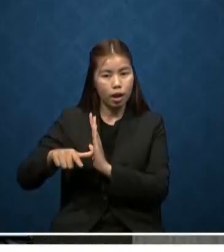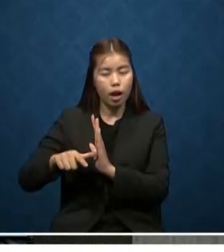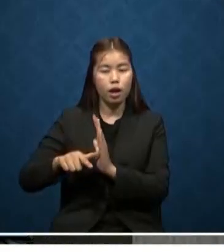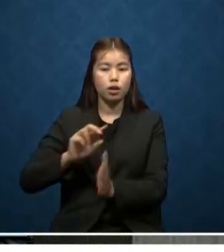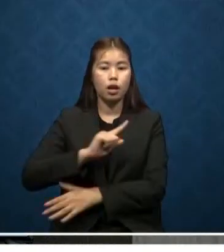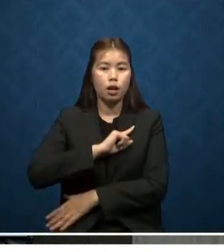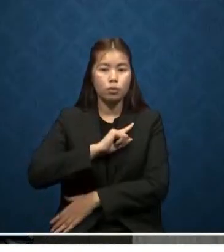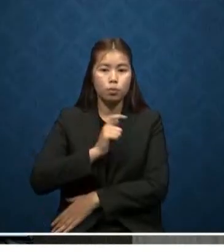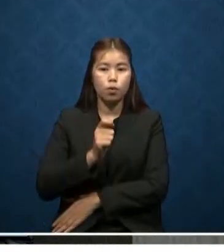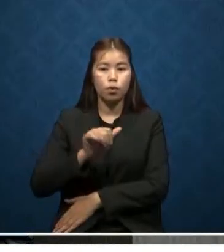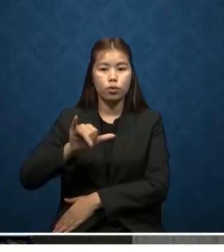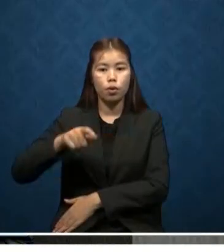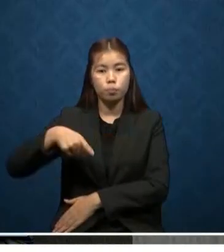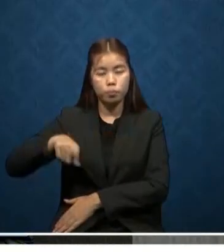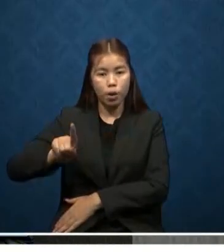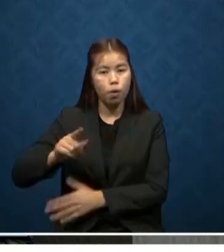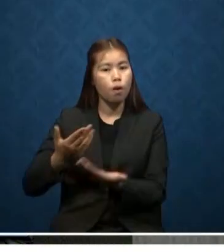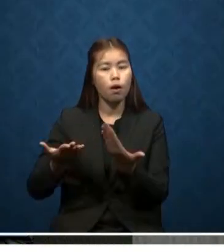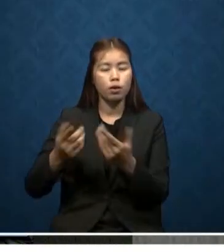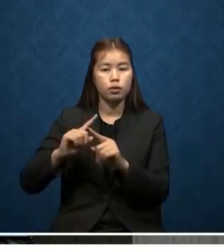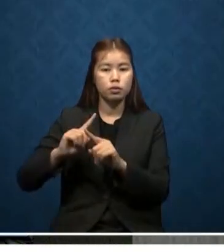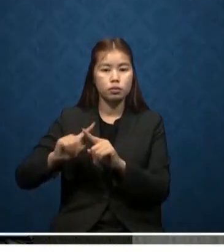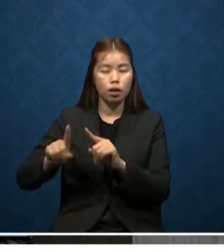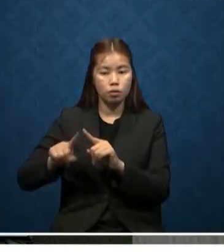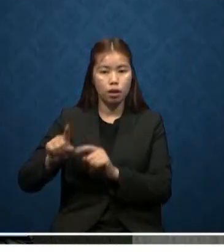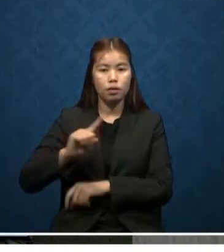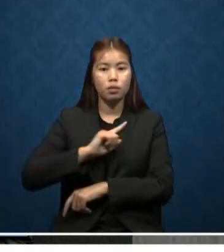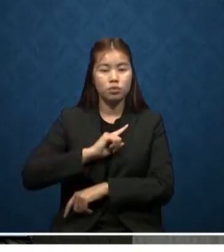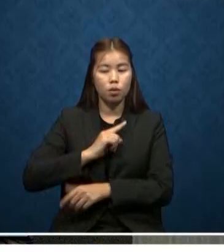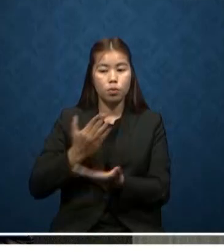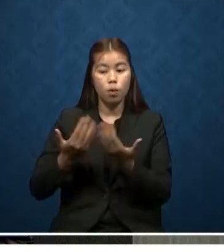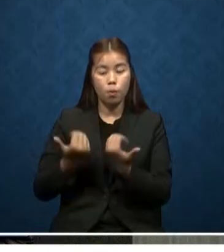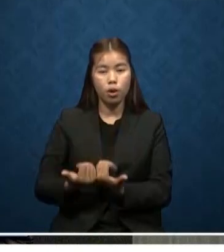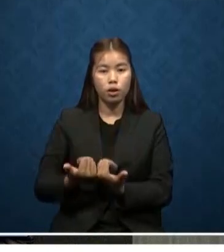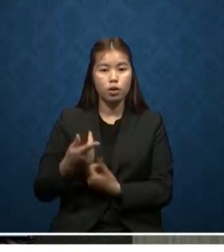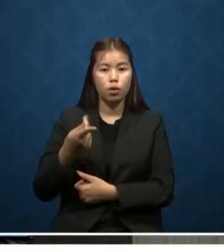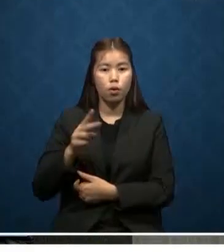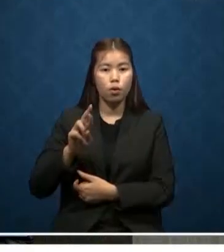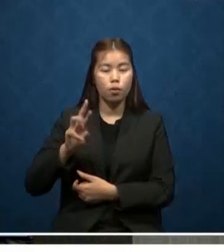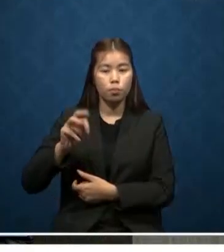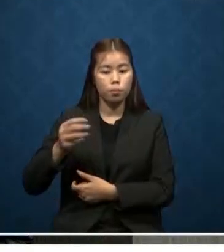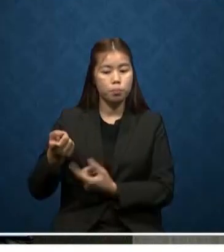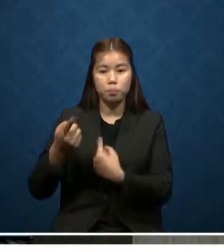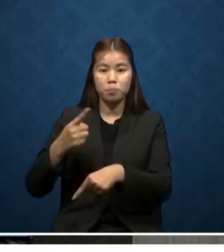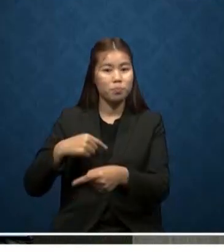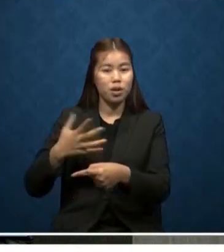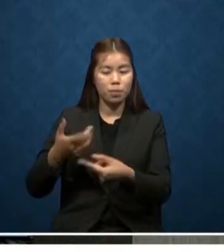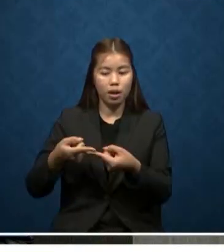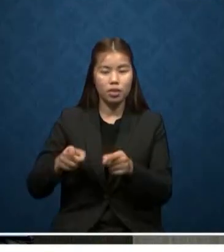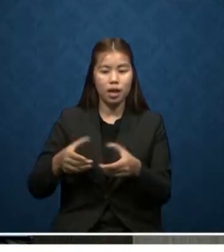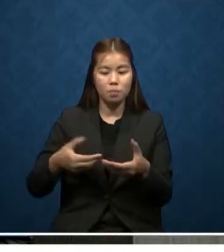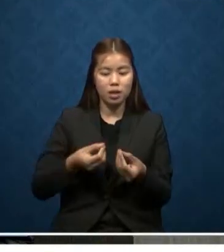ปยปนะฮะแม้นว่าเอ่อคณะรัฐมนตรีไม่ได้มาเลยวันนี้ก็คงจะนำไปแจกแจงนะครับ